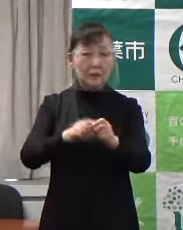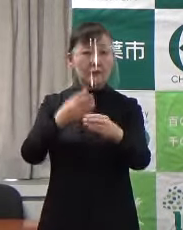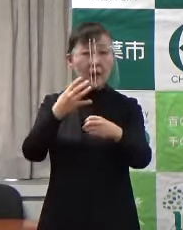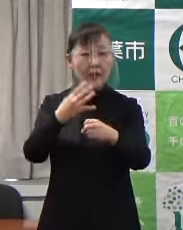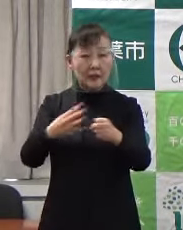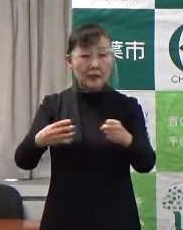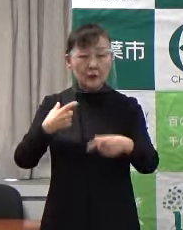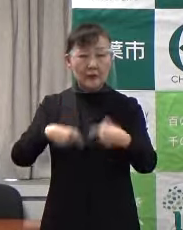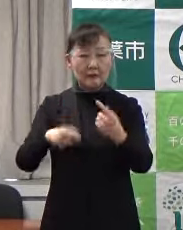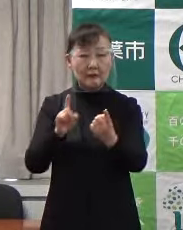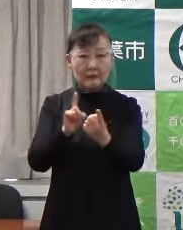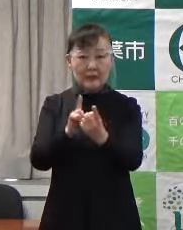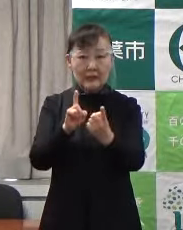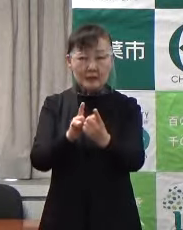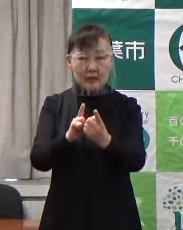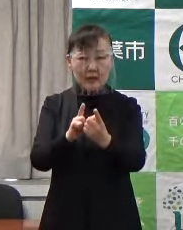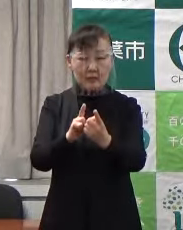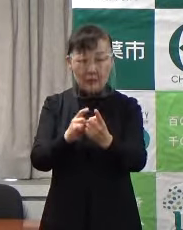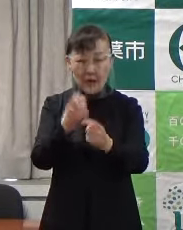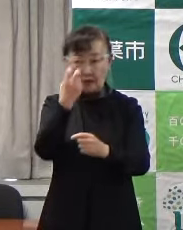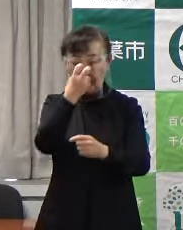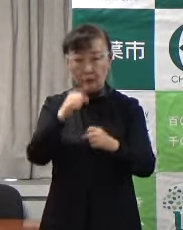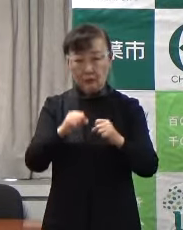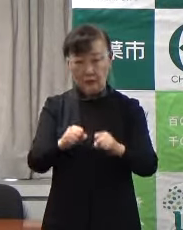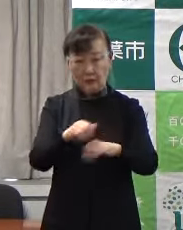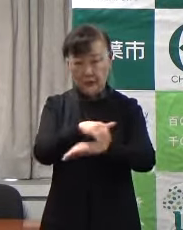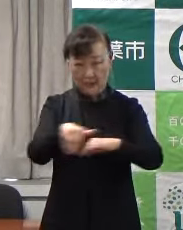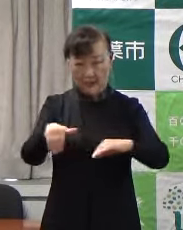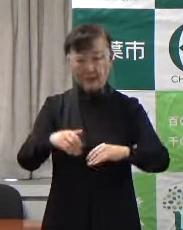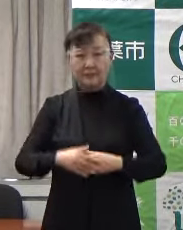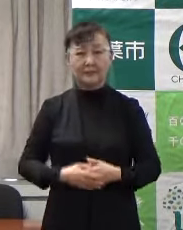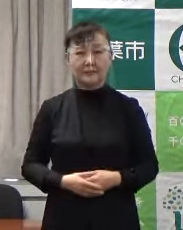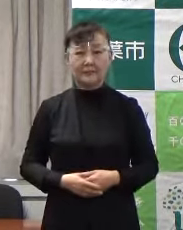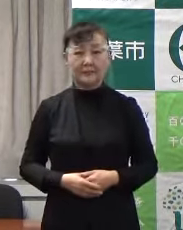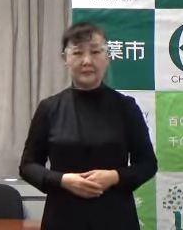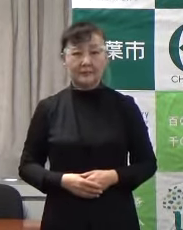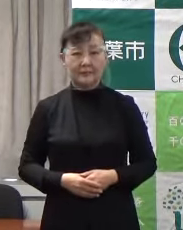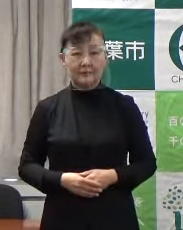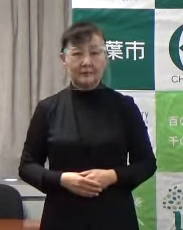き園をやっていく予定でございます。